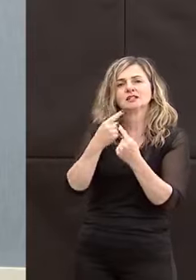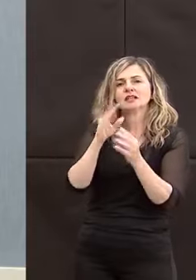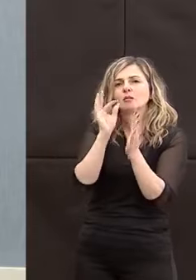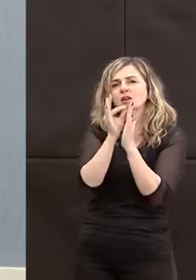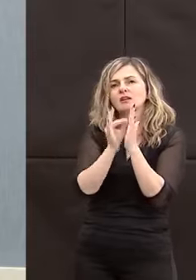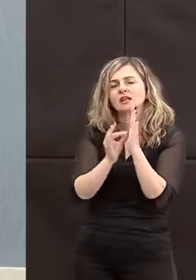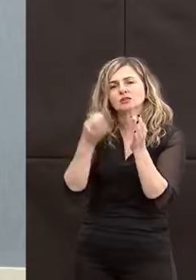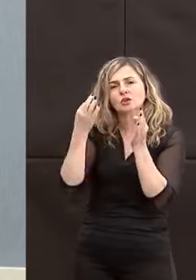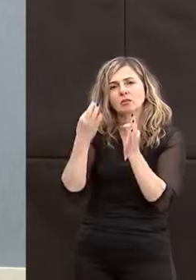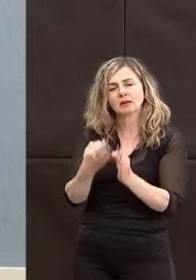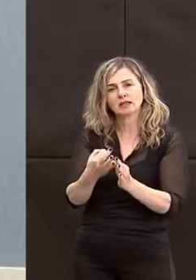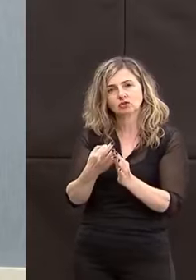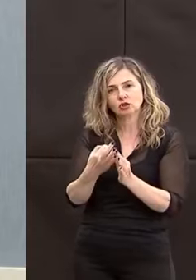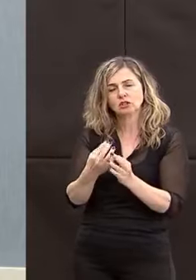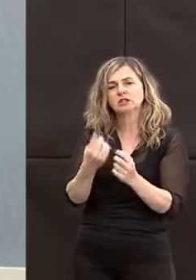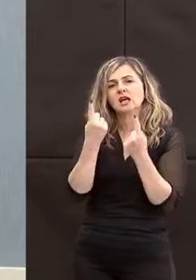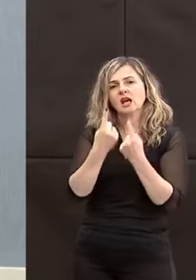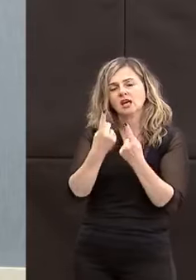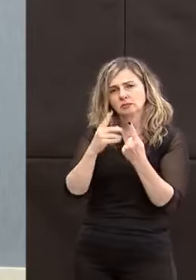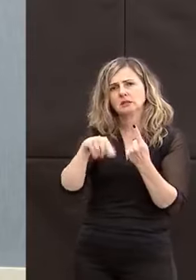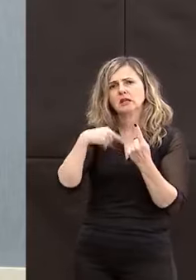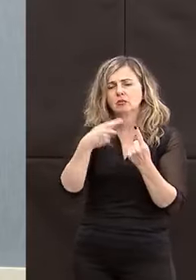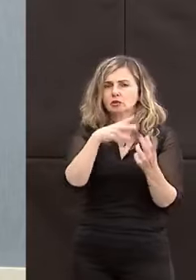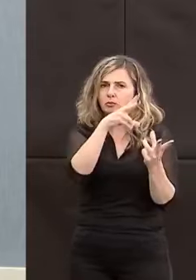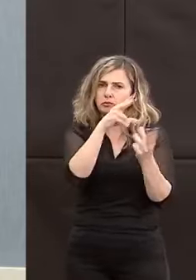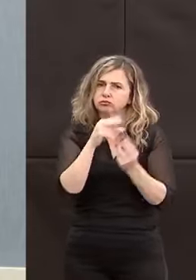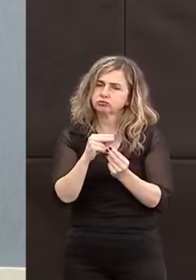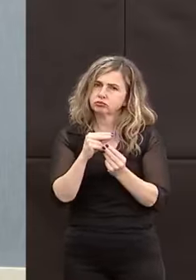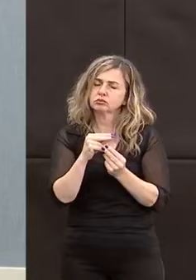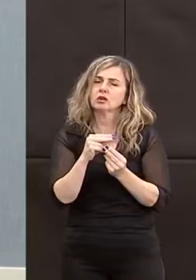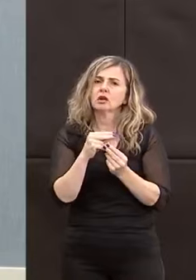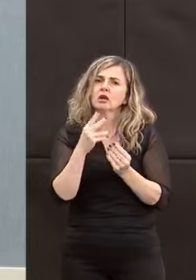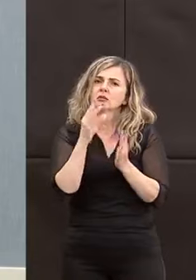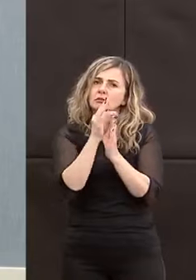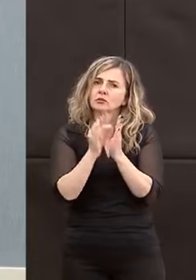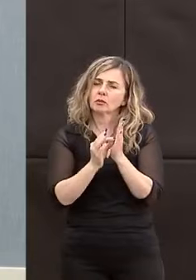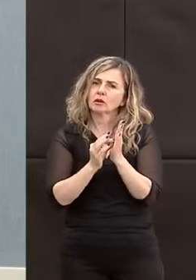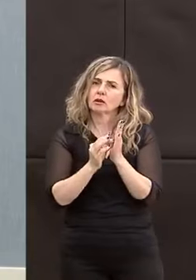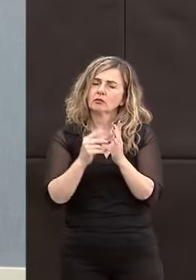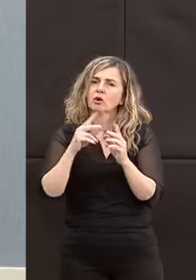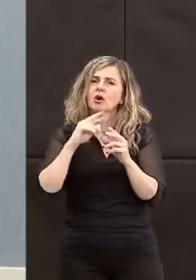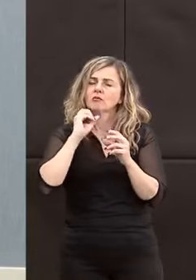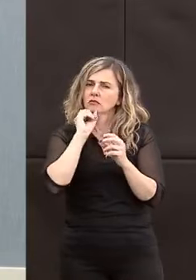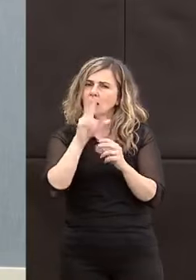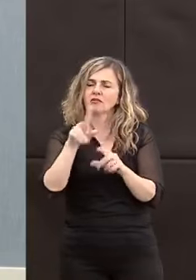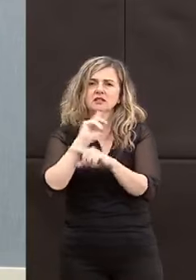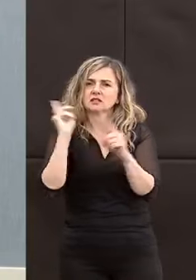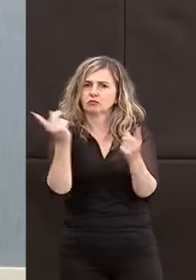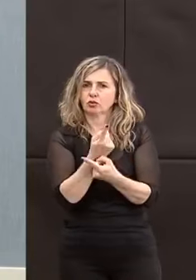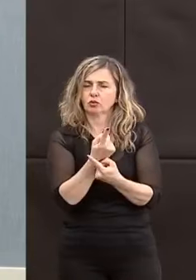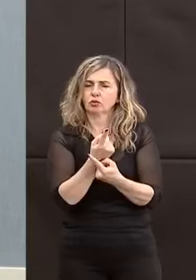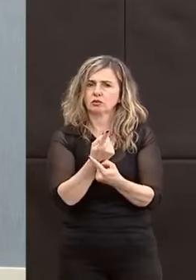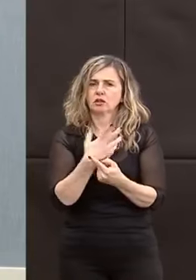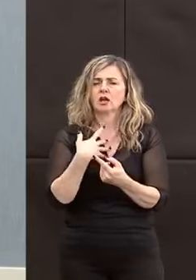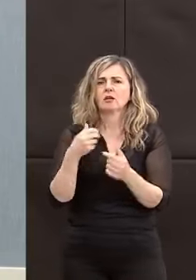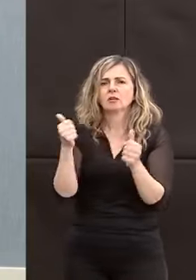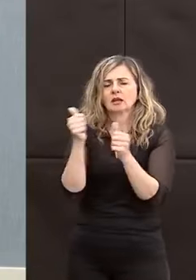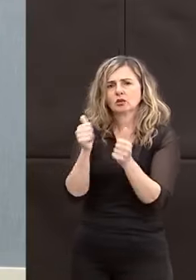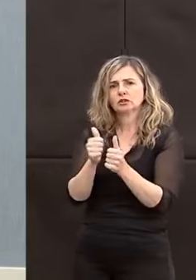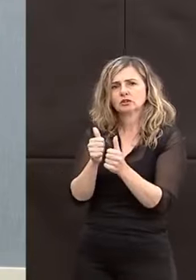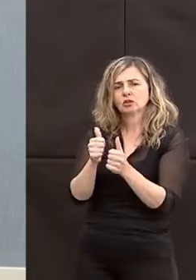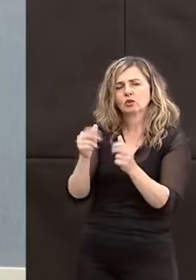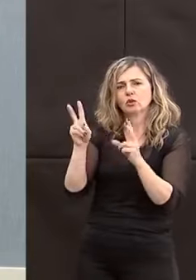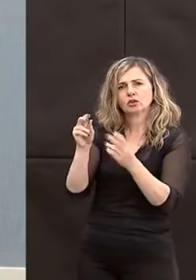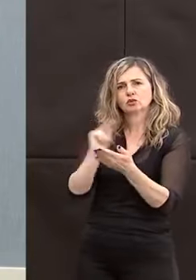appena arriveranno comunque ne renderemo sicuramente noti noti tutti per quanto riguarda la questione che mi ha posto sulle